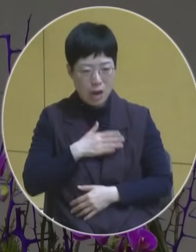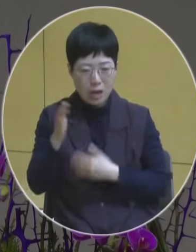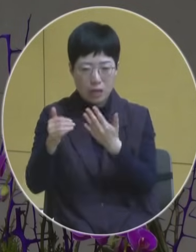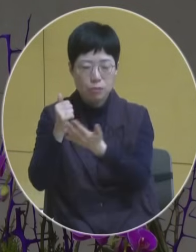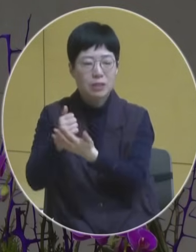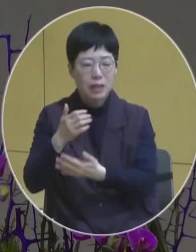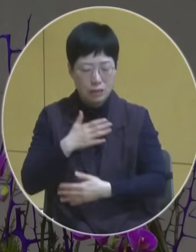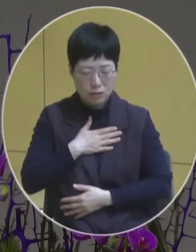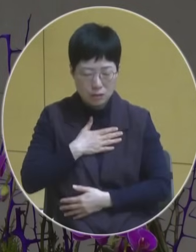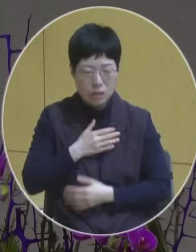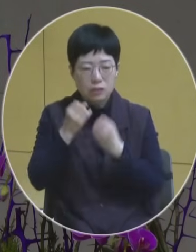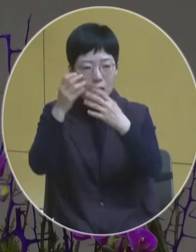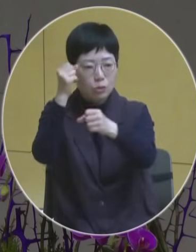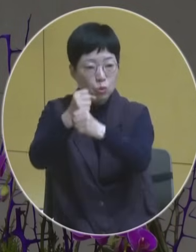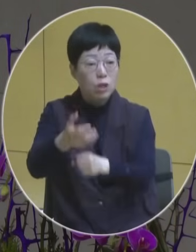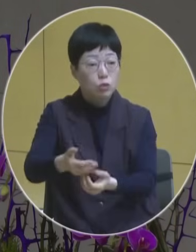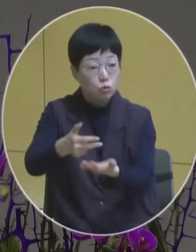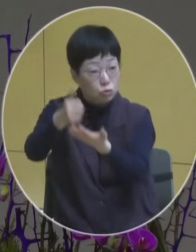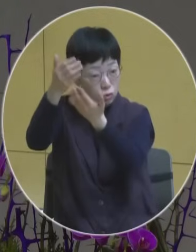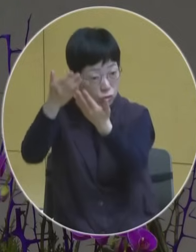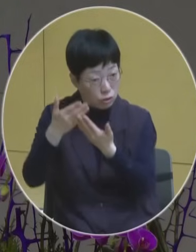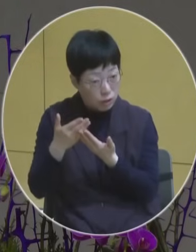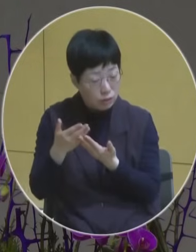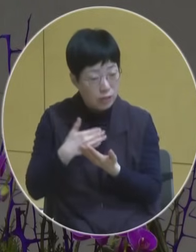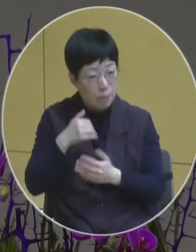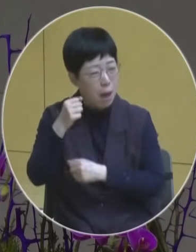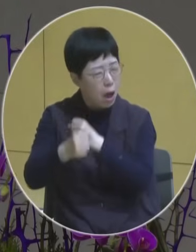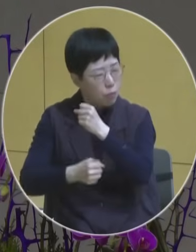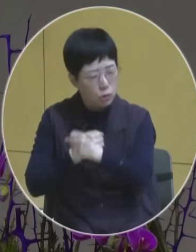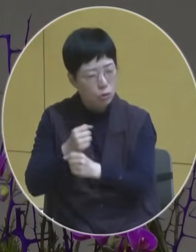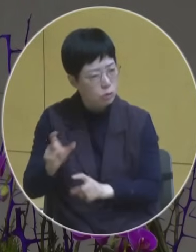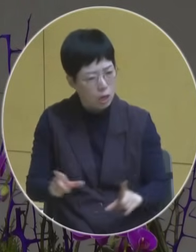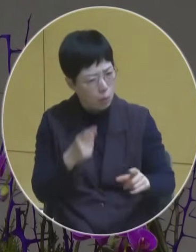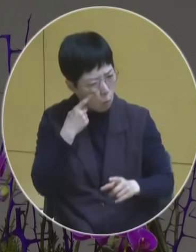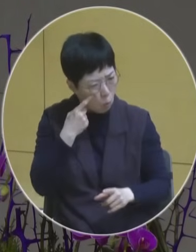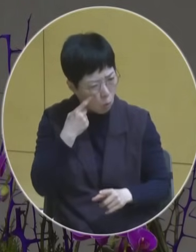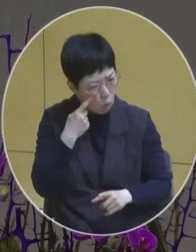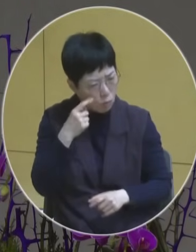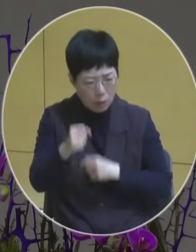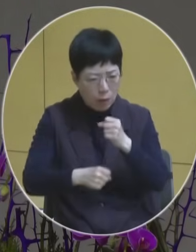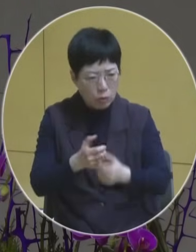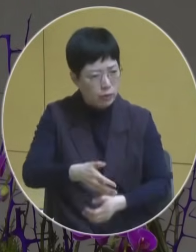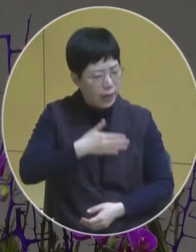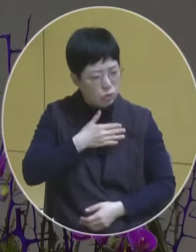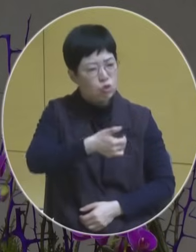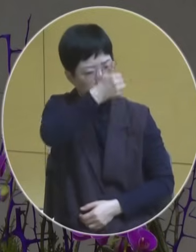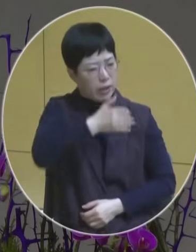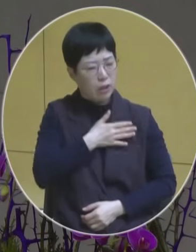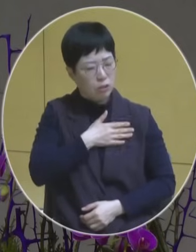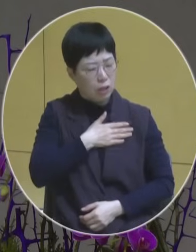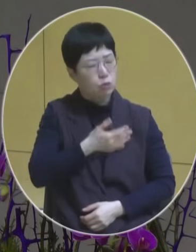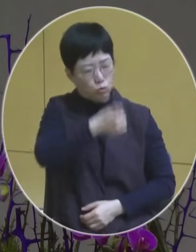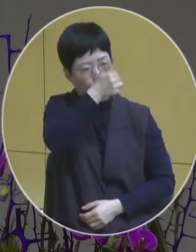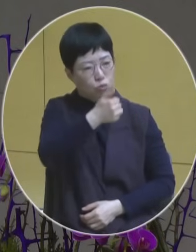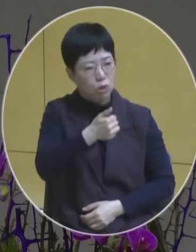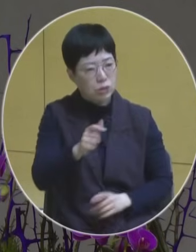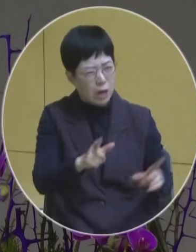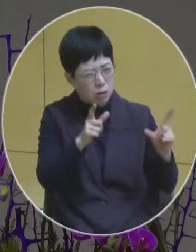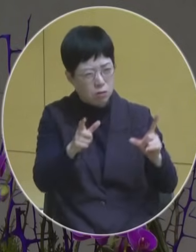하나님께서 나를 창조하셨는데 내 마음대로 살아보고 내가 내 인생에 스스로 주인이 되어서